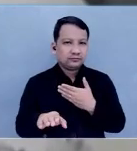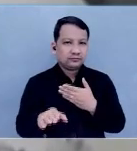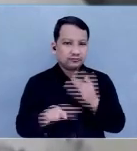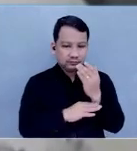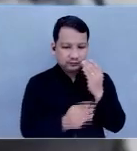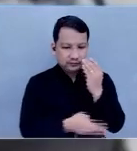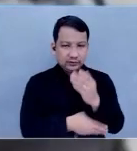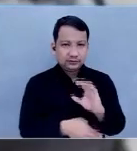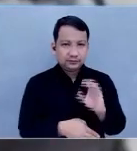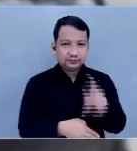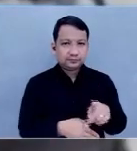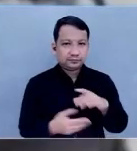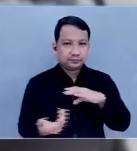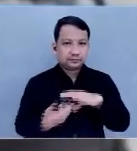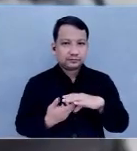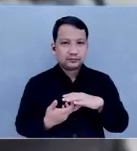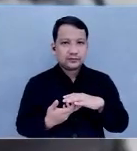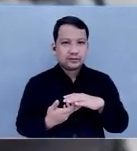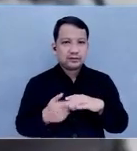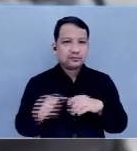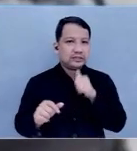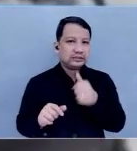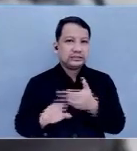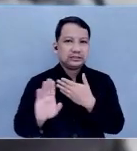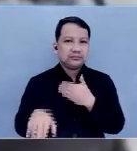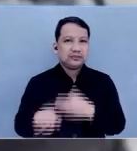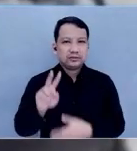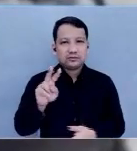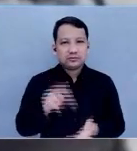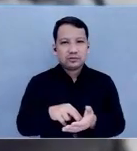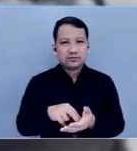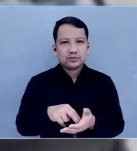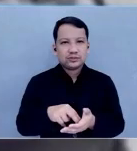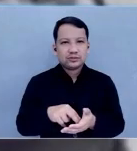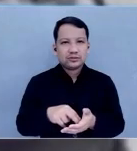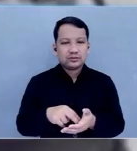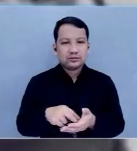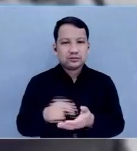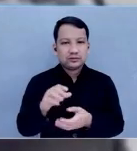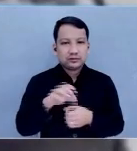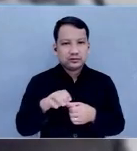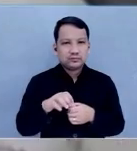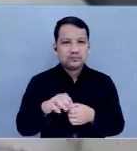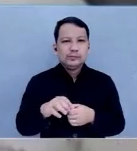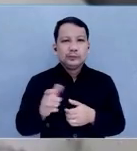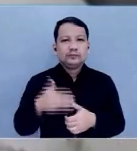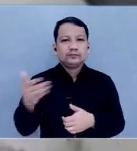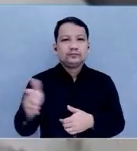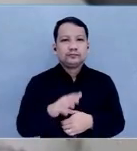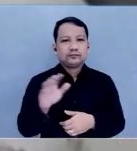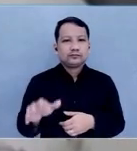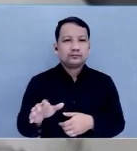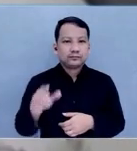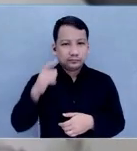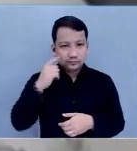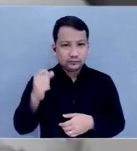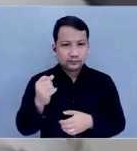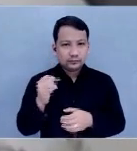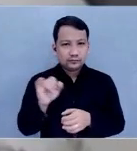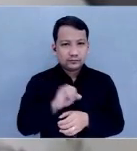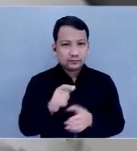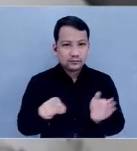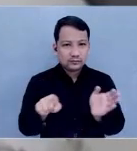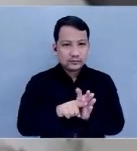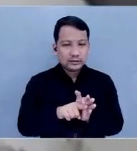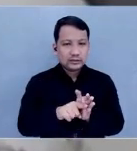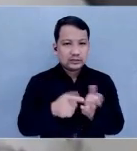cellphone ng customer, pero di na nabawi ang 2,000 pisong kita ng coffee shop. Mahaharap sa kasong robbery at illegal possession of